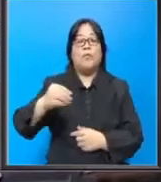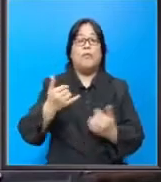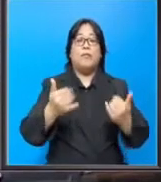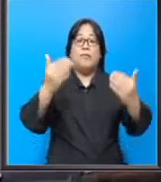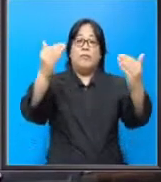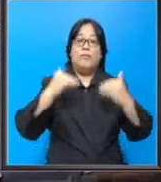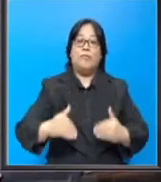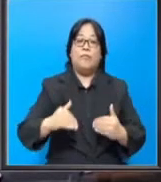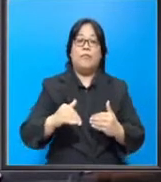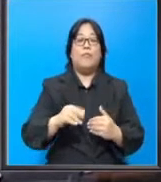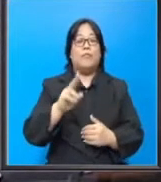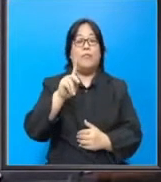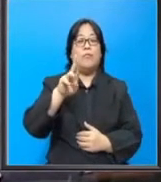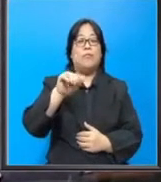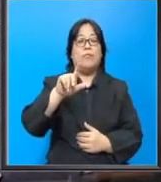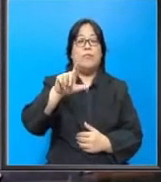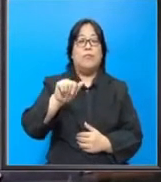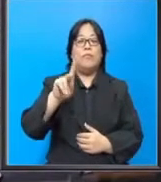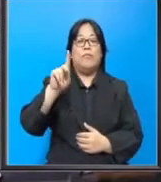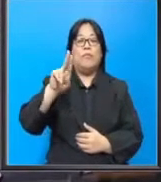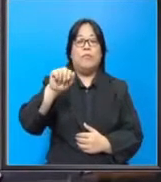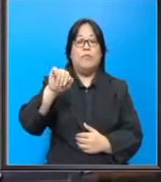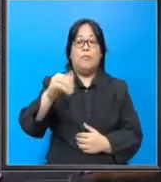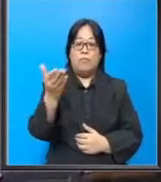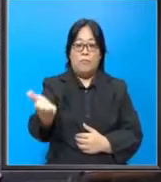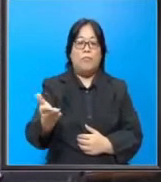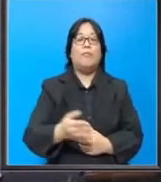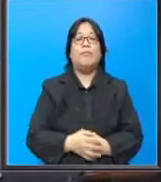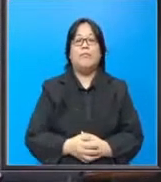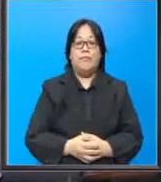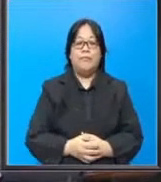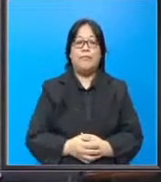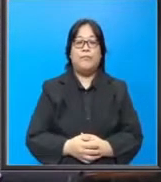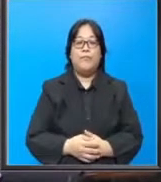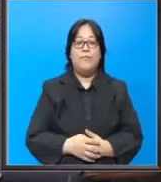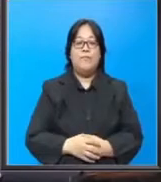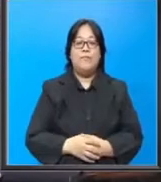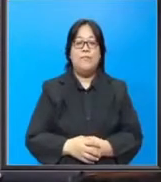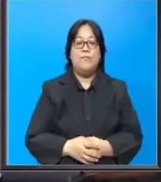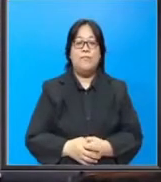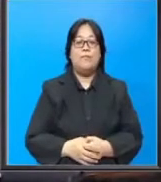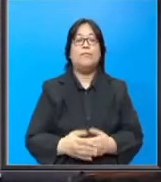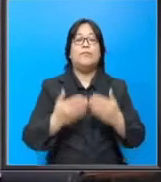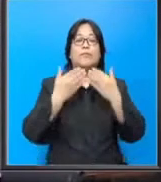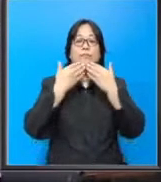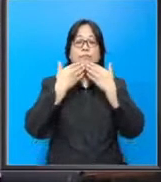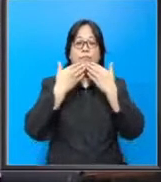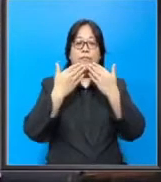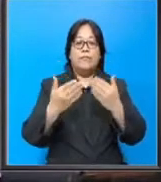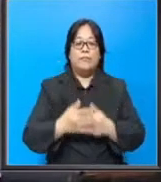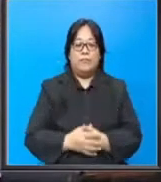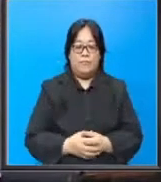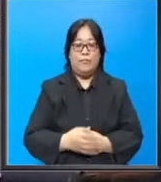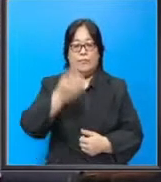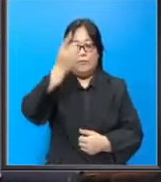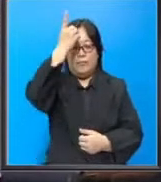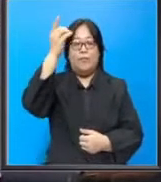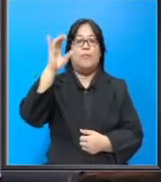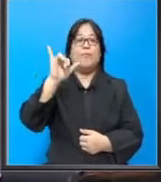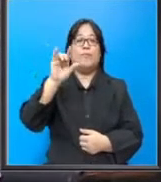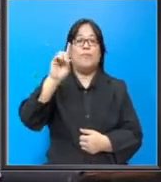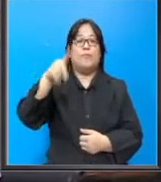khas Rusia yang memakai Coldplay weekend sendiri rahmanurrahiim Makasih satu